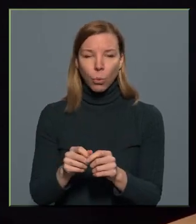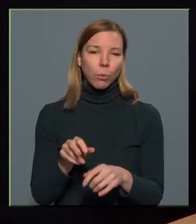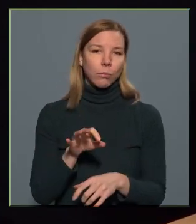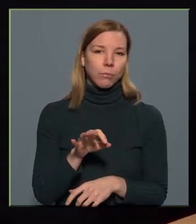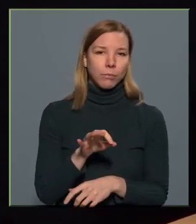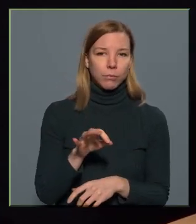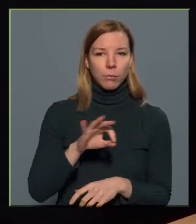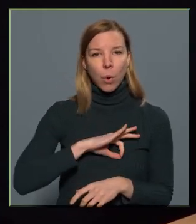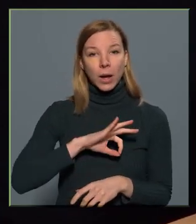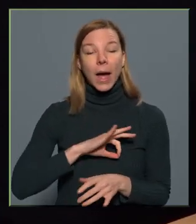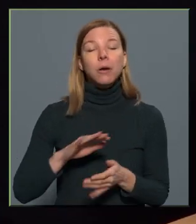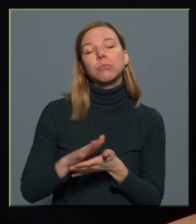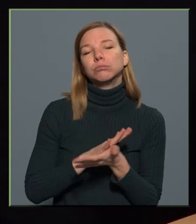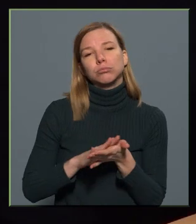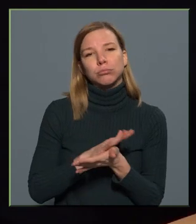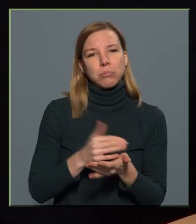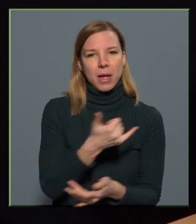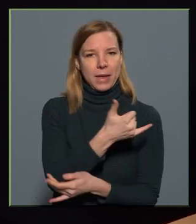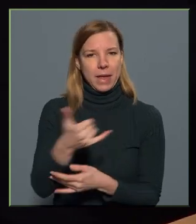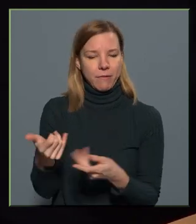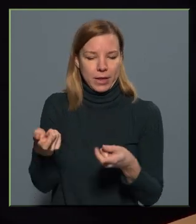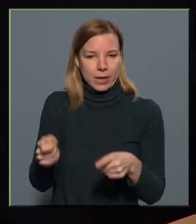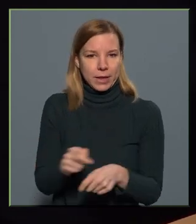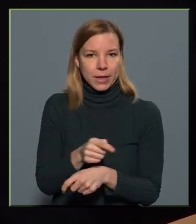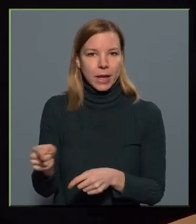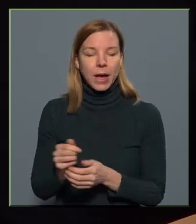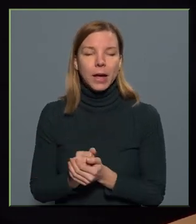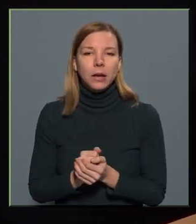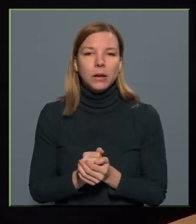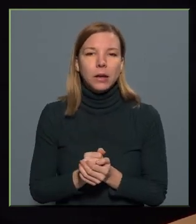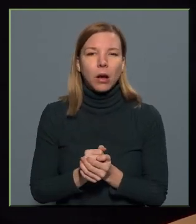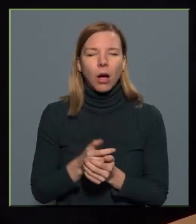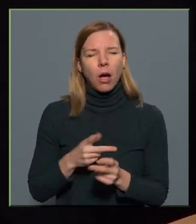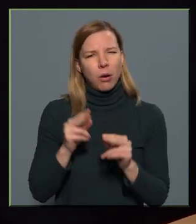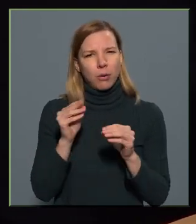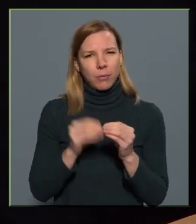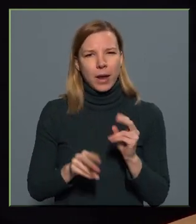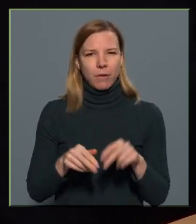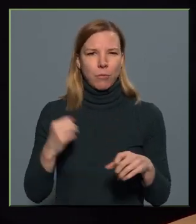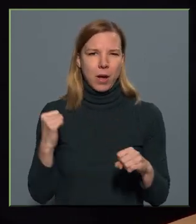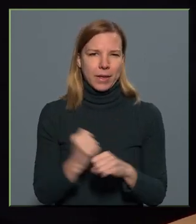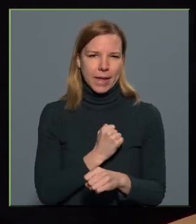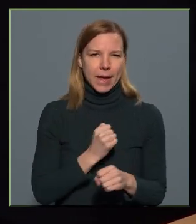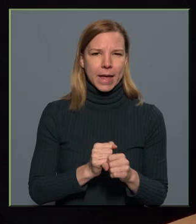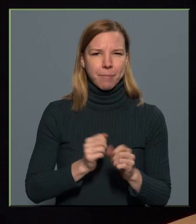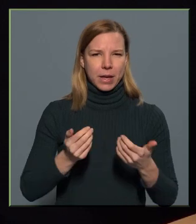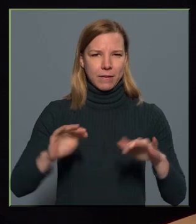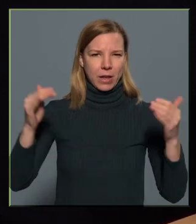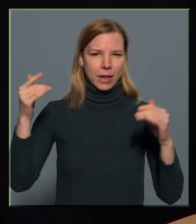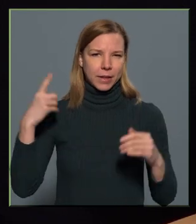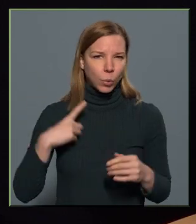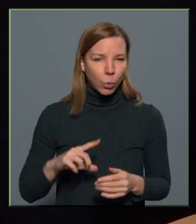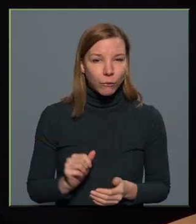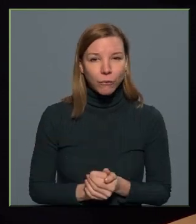milyen esztendőt zárhatnak, hiszen igen kemény infláció volt évközben,